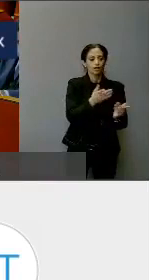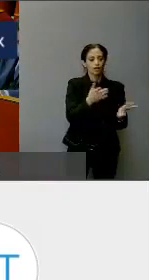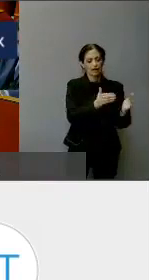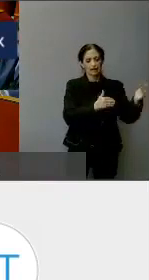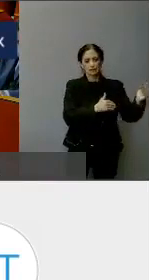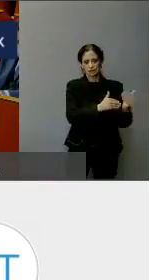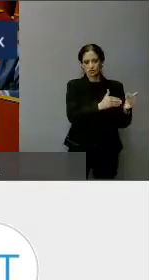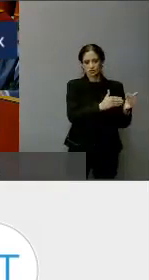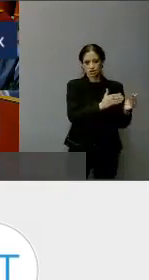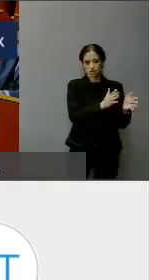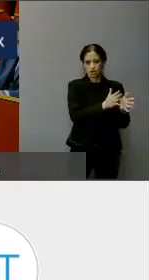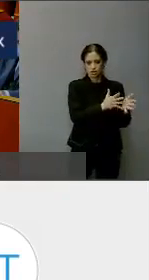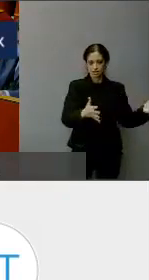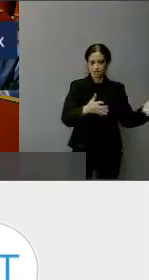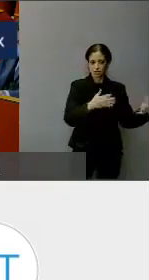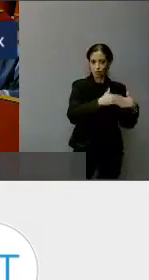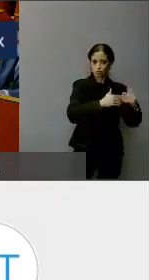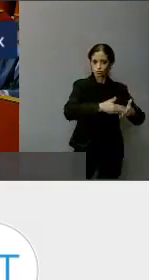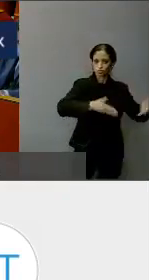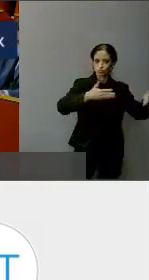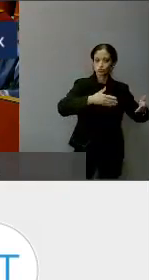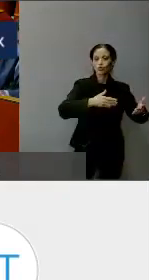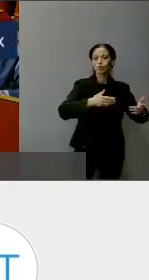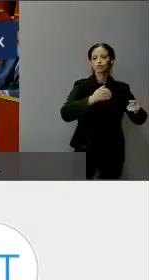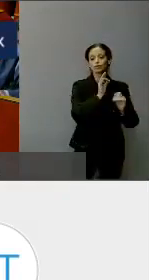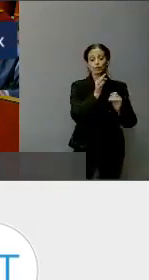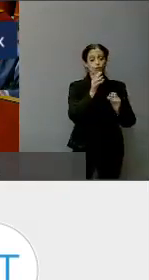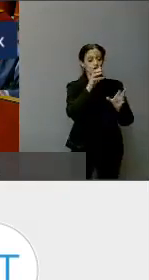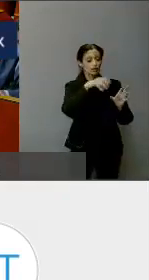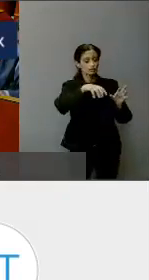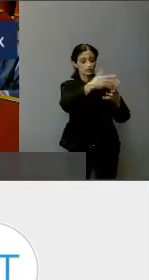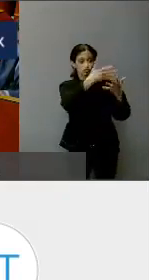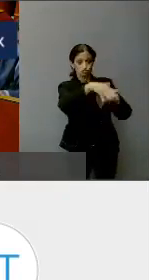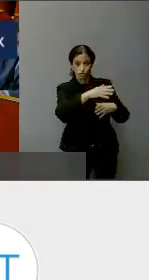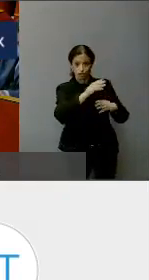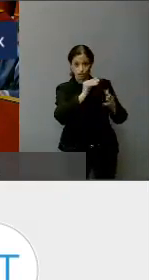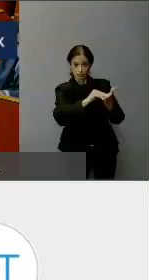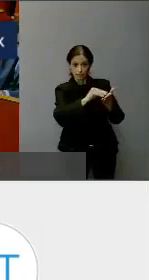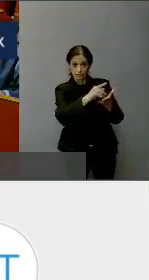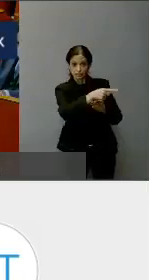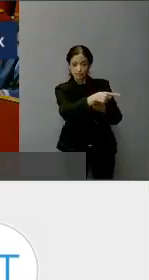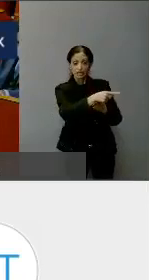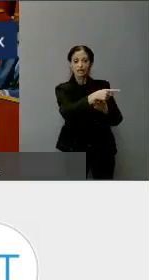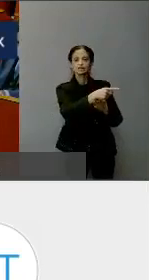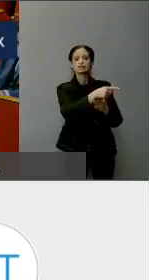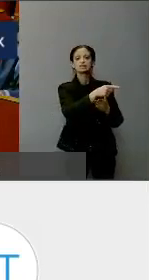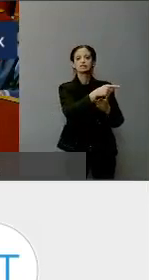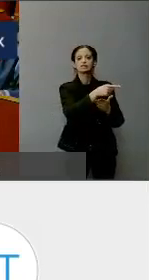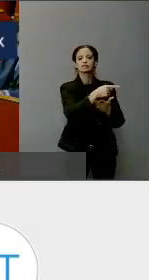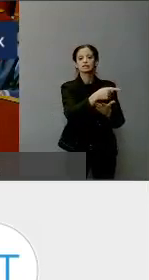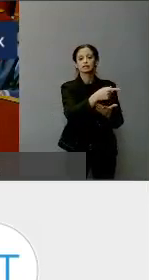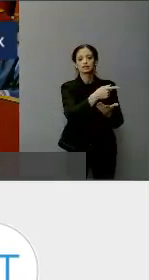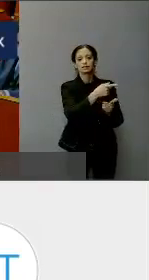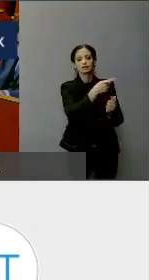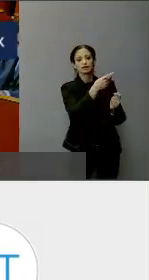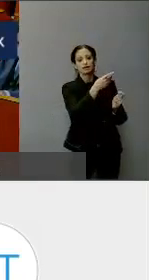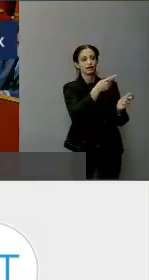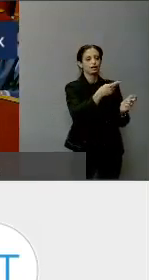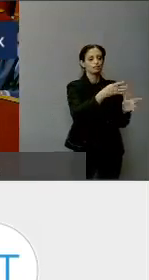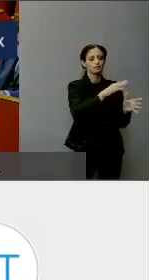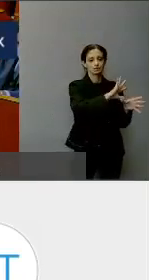esistenti quindi degli edifici già esistenti in quel territorio sono compresi in quelle volumetrie e non